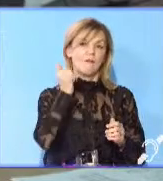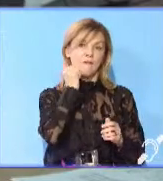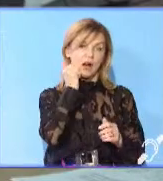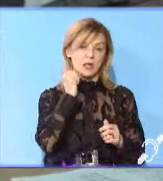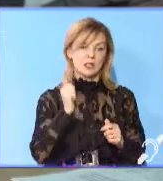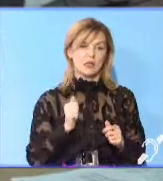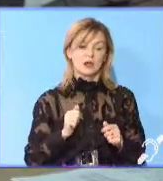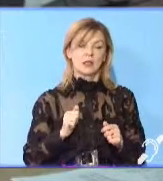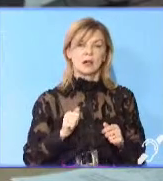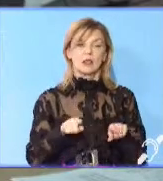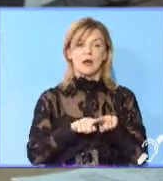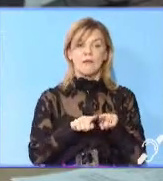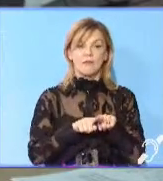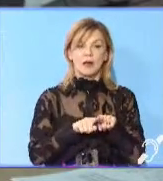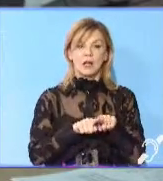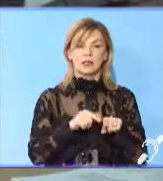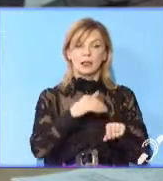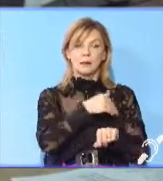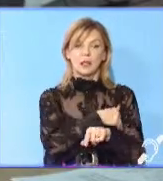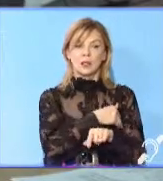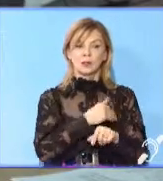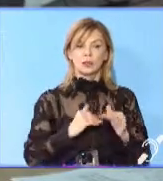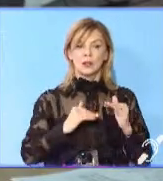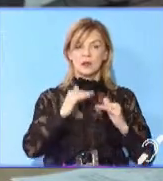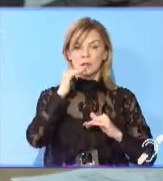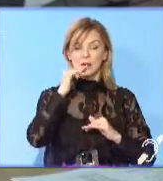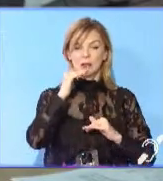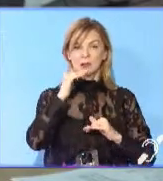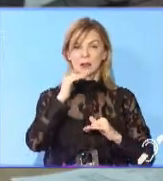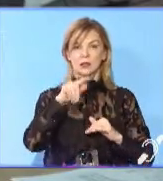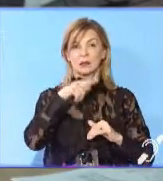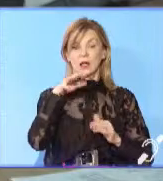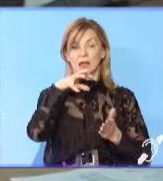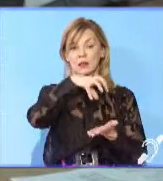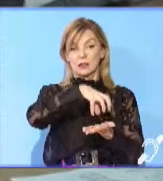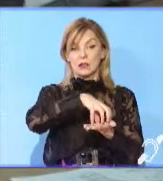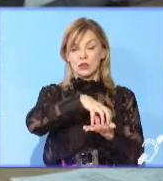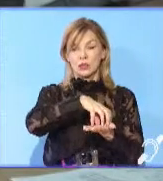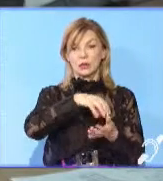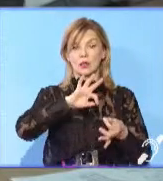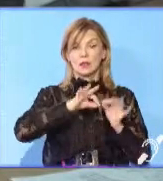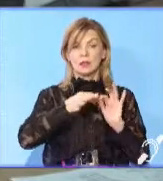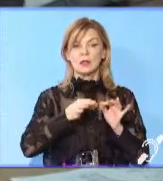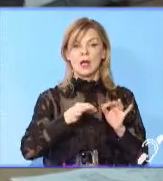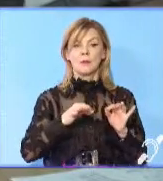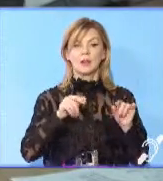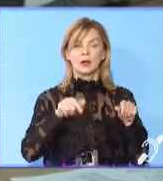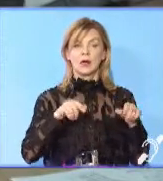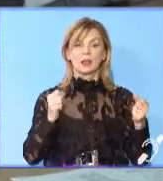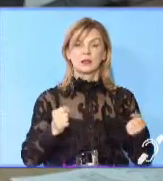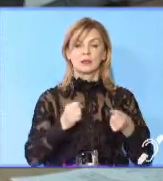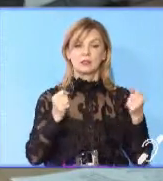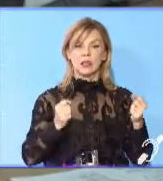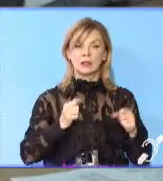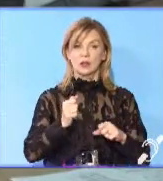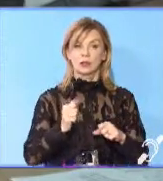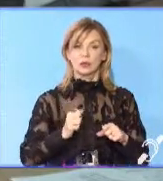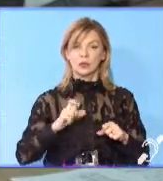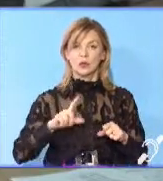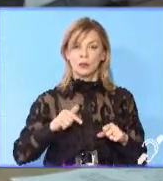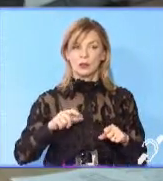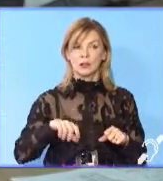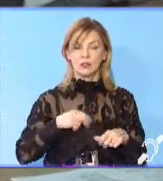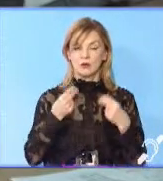poate. Pe de altă parte, temperaturile sunt mai ridicate, în alte zone înseamnă că activitatea de turism poate să fie